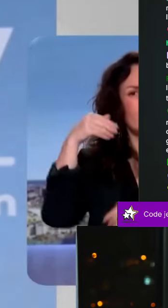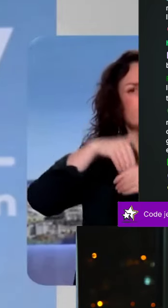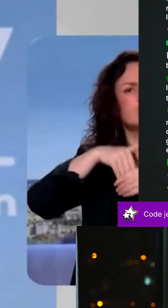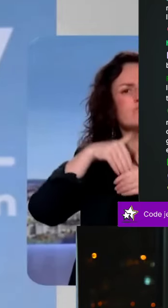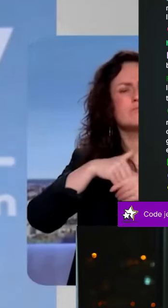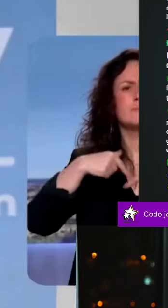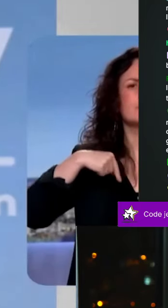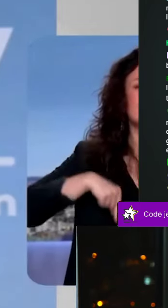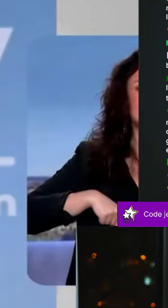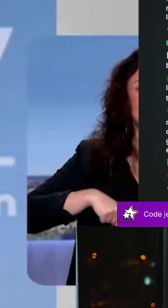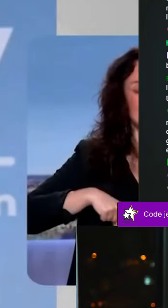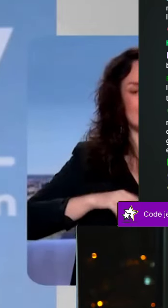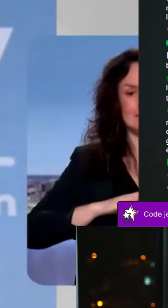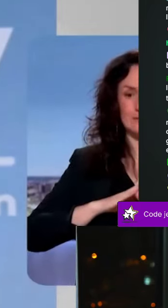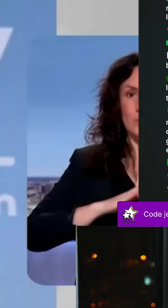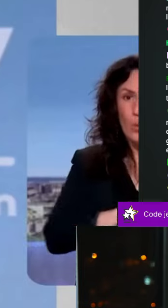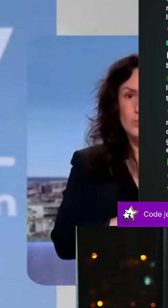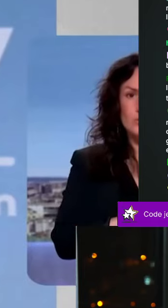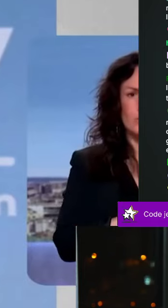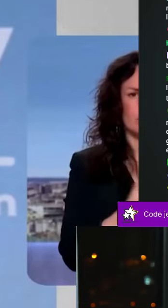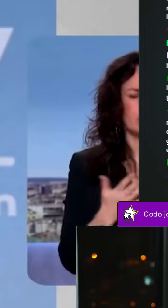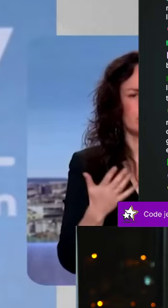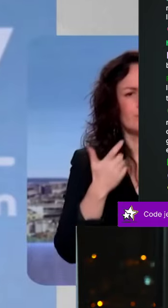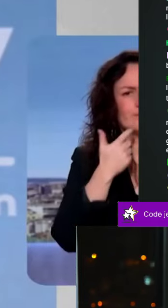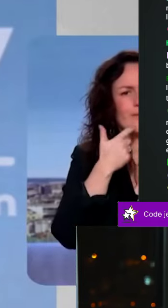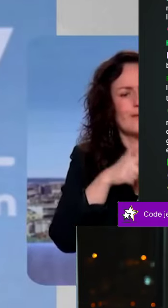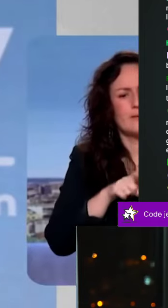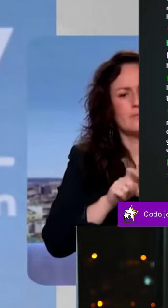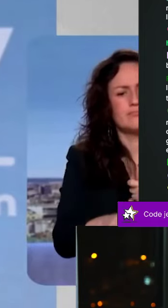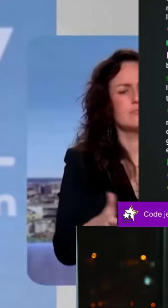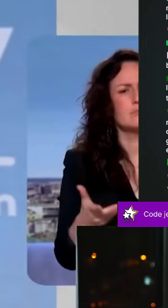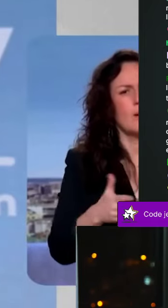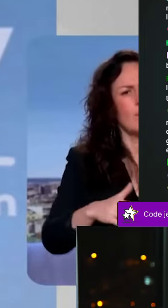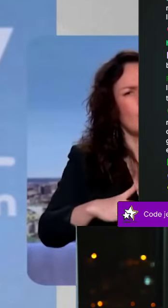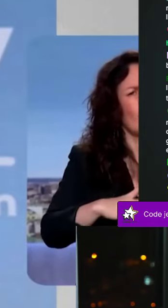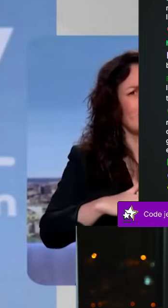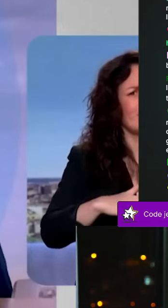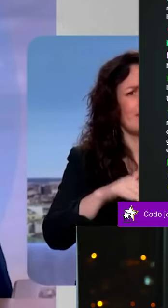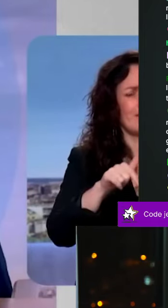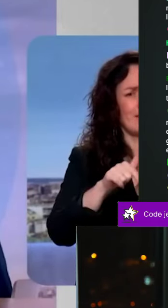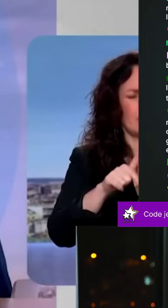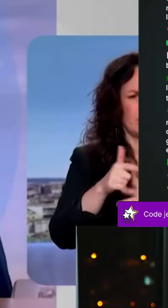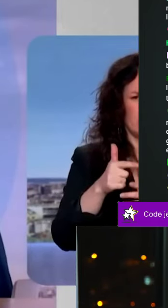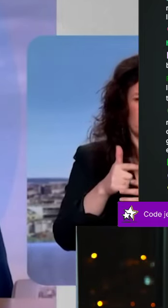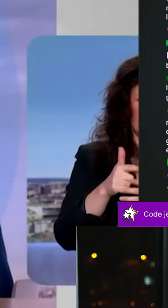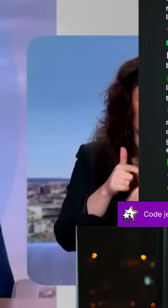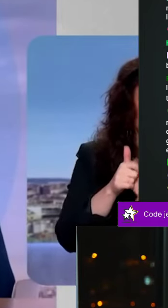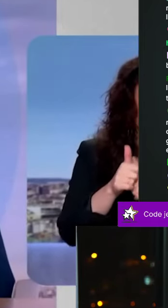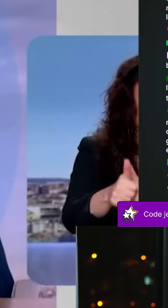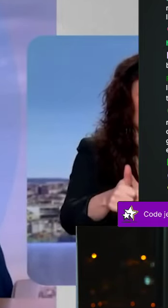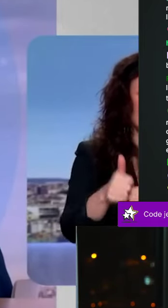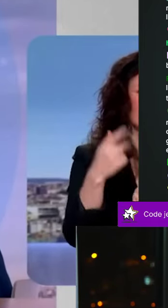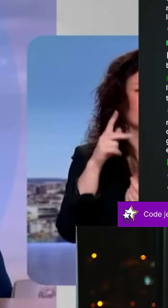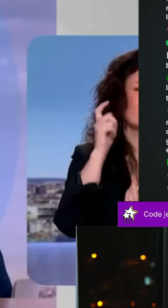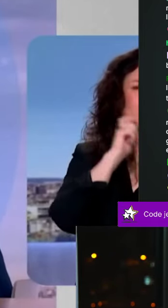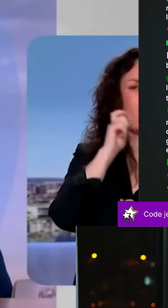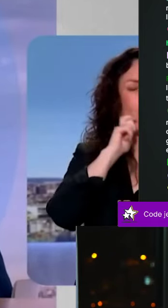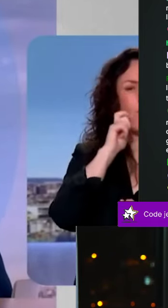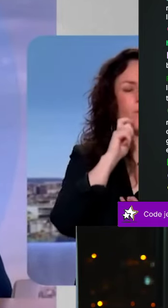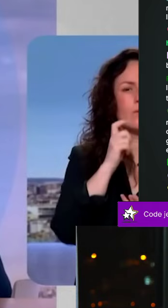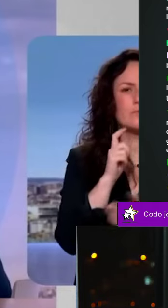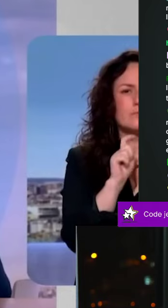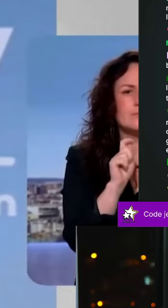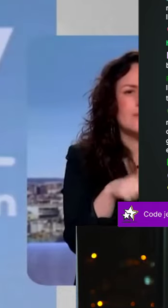ministres issus de la gauche c'est un gouvernement qui va mettre en place une politique qui s'inscrira dans la continuité de la politique macroniste Macron